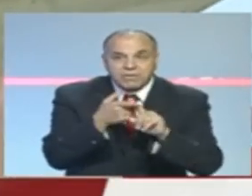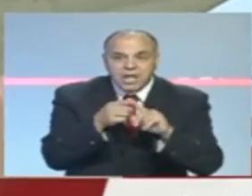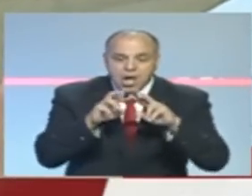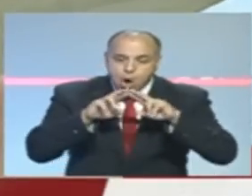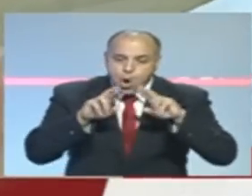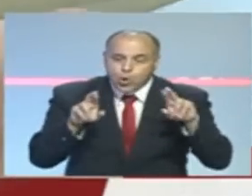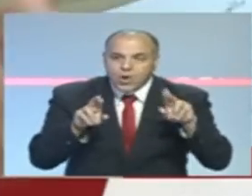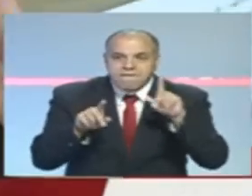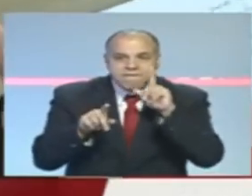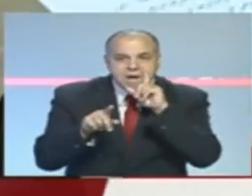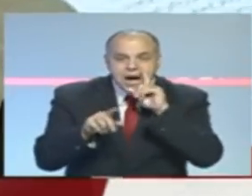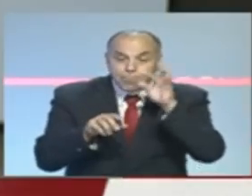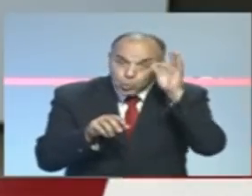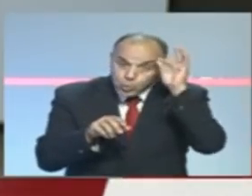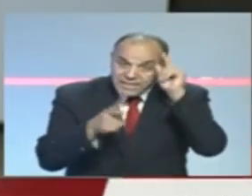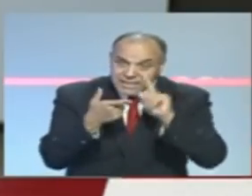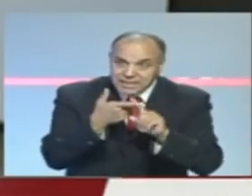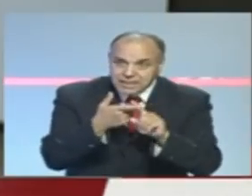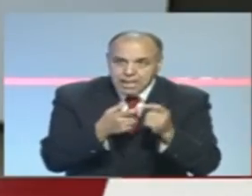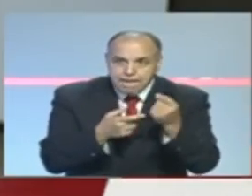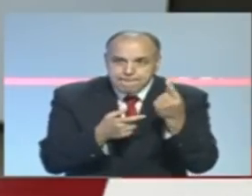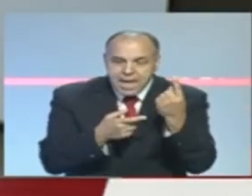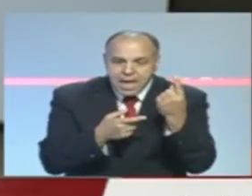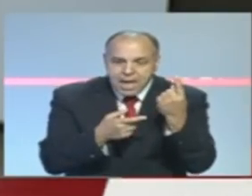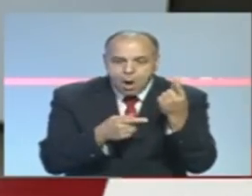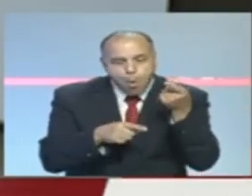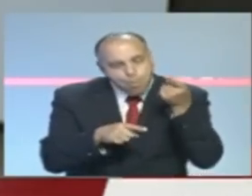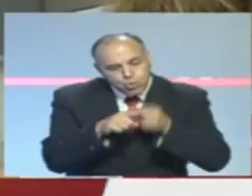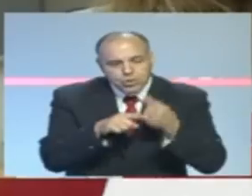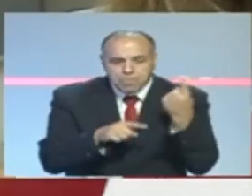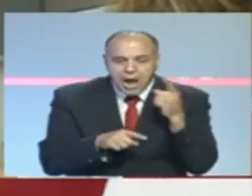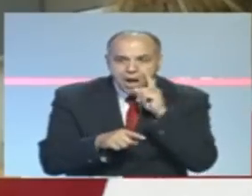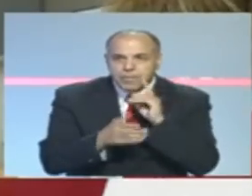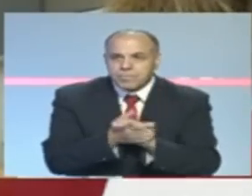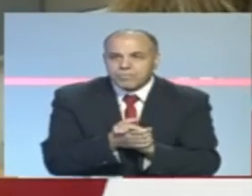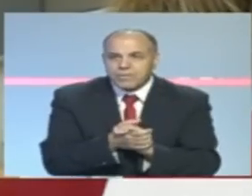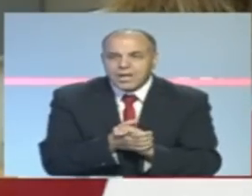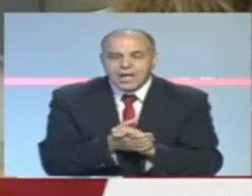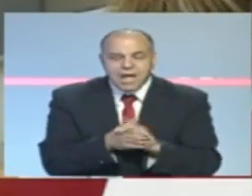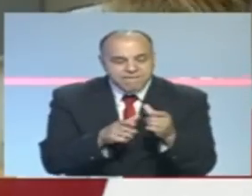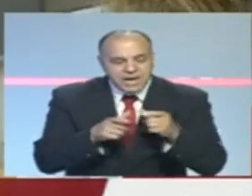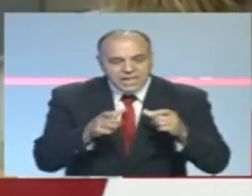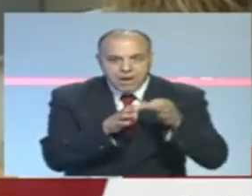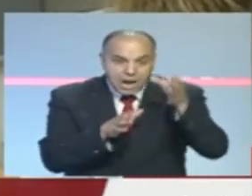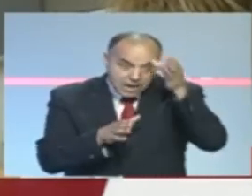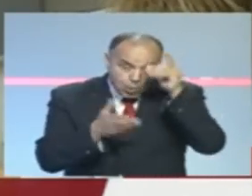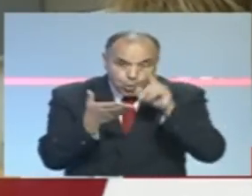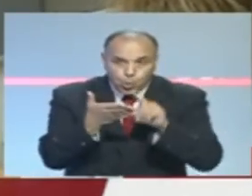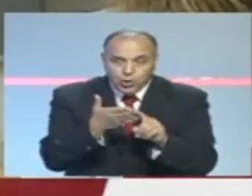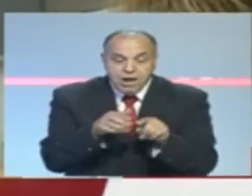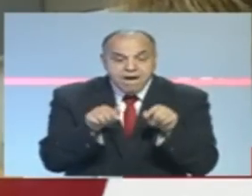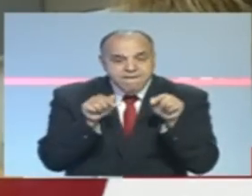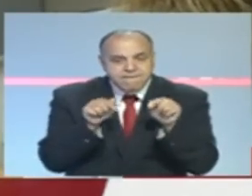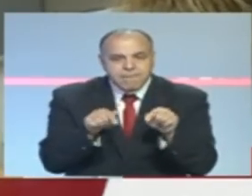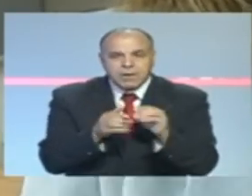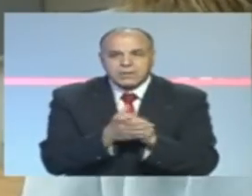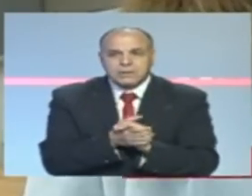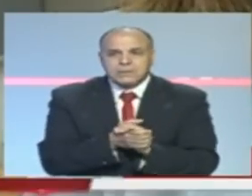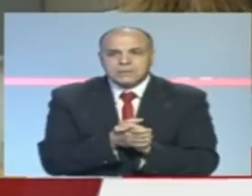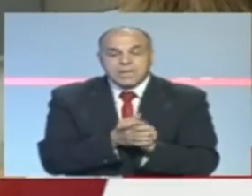عنوان النساء التونسيات مائه امراه وامراه اعتمادنا في اللجنه العلميه انه يكون ال اه